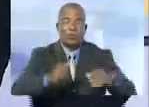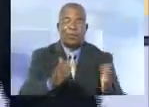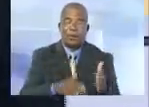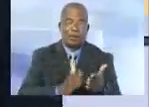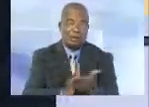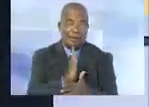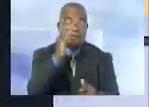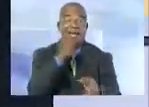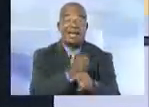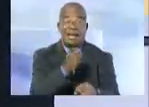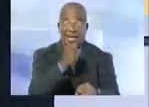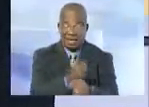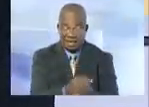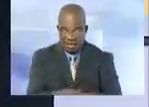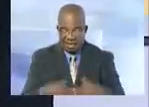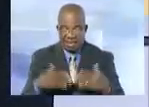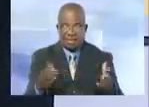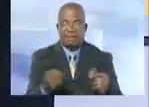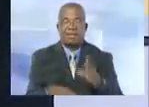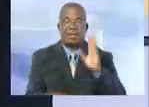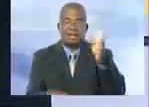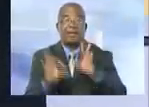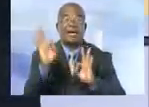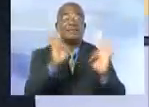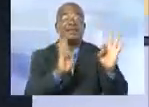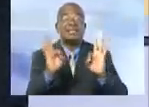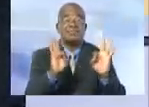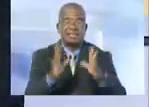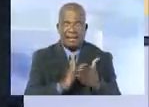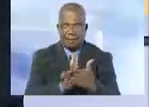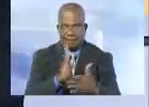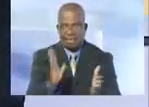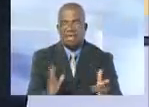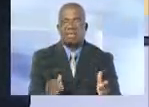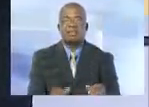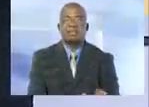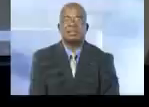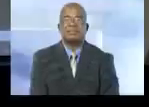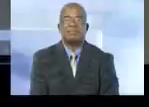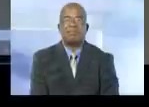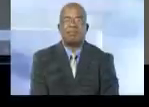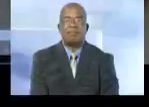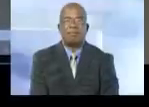autorités universitaires, enseignants et étudiants. Le reportage de Patricia Omuetia.